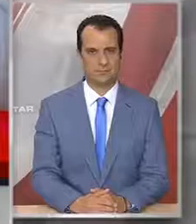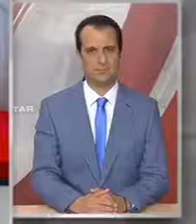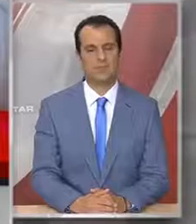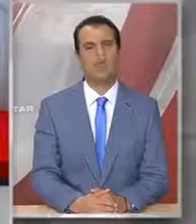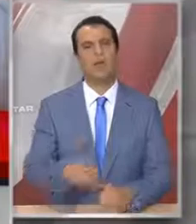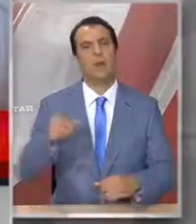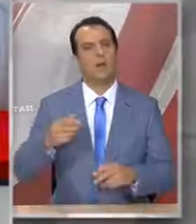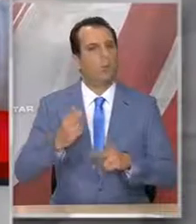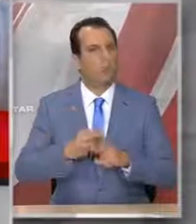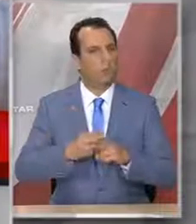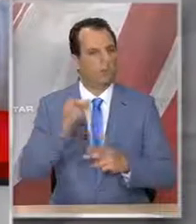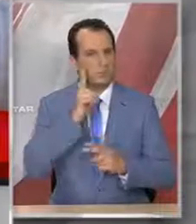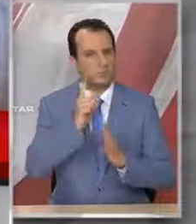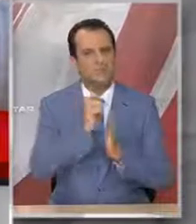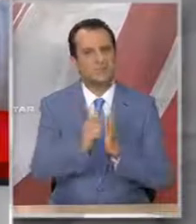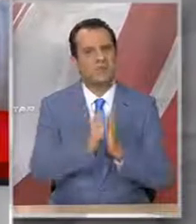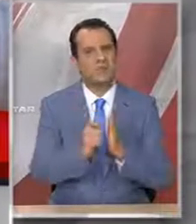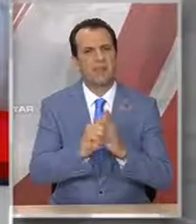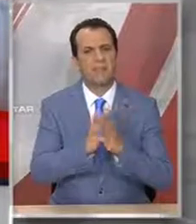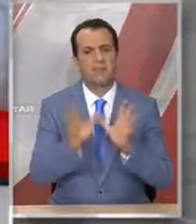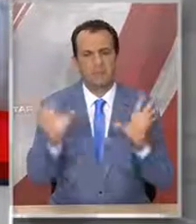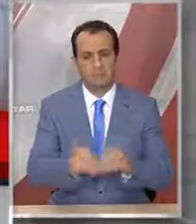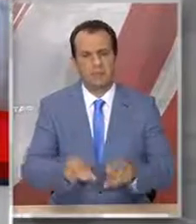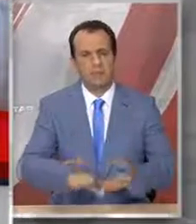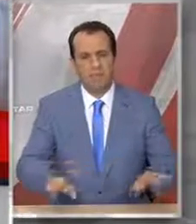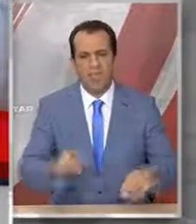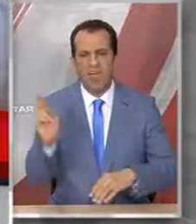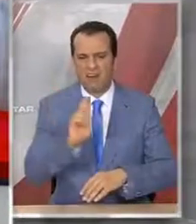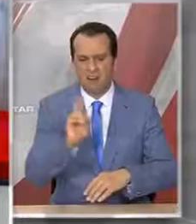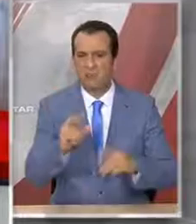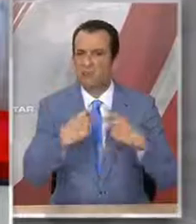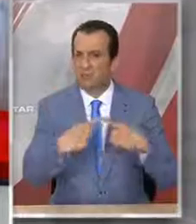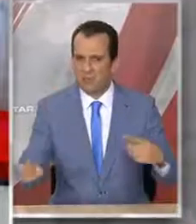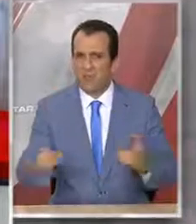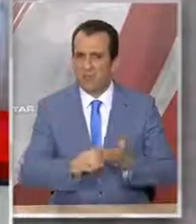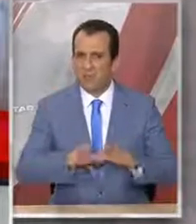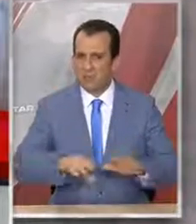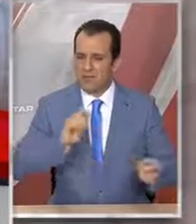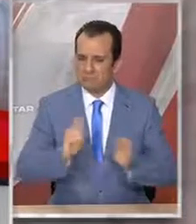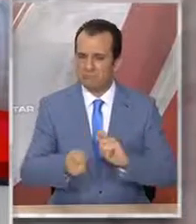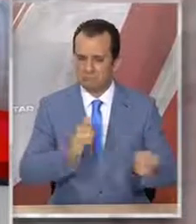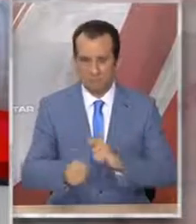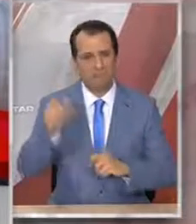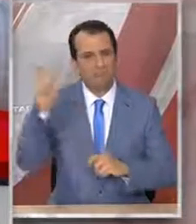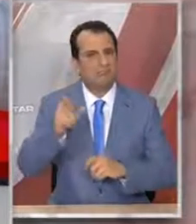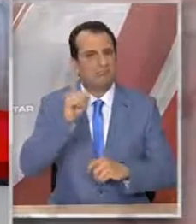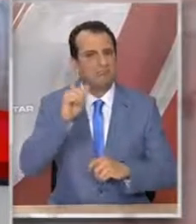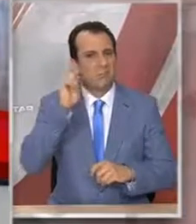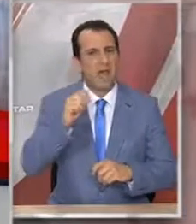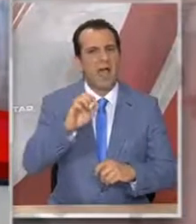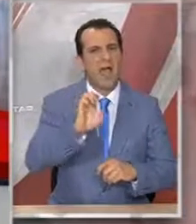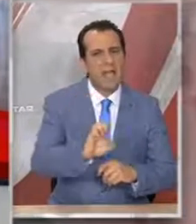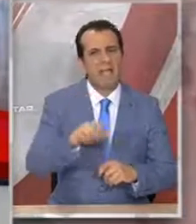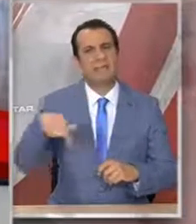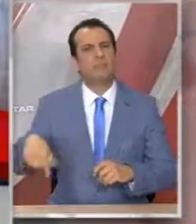Χειρό μήνυμα κατά του ρατσισμού αλλά και προσαρμογής όλων των παιδιών στα νέα δεδομένα ζωής δίνει με το νέο της βιβλίο η παιδαγωγός και συγγραφέας Έλενα